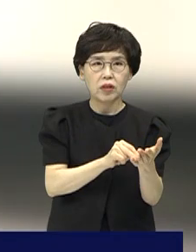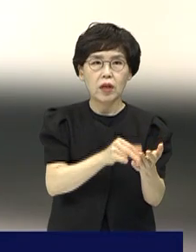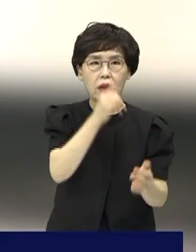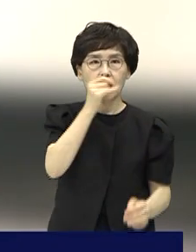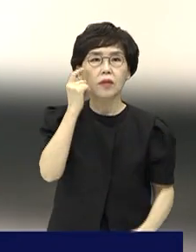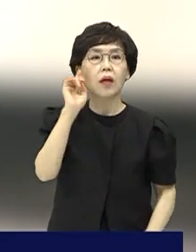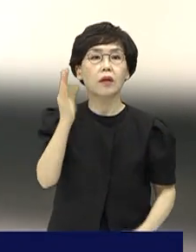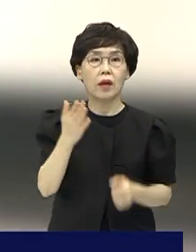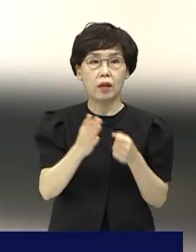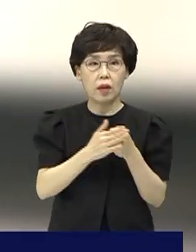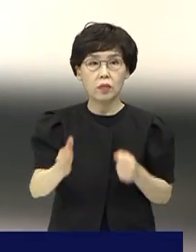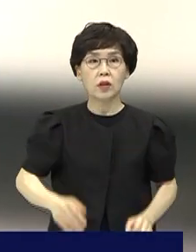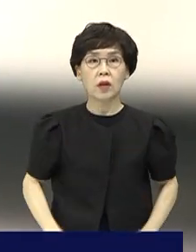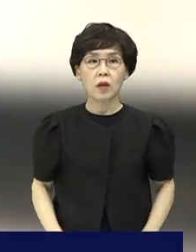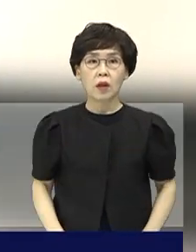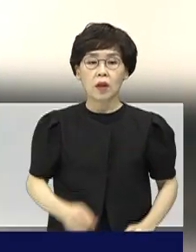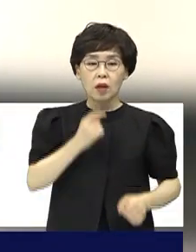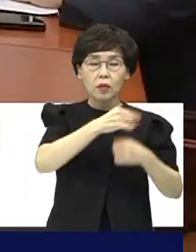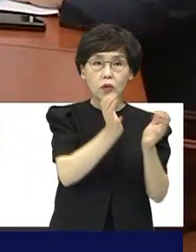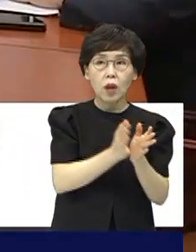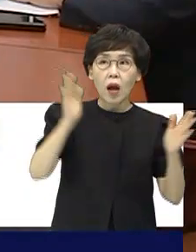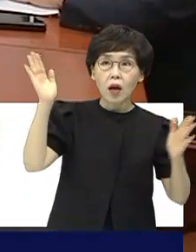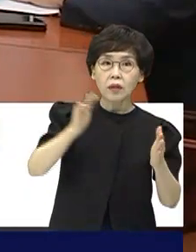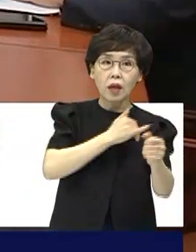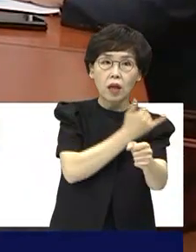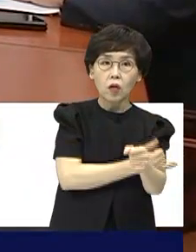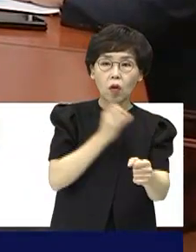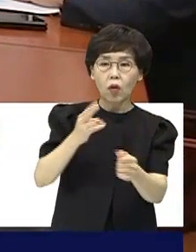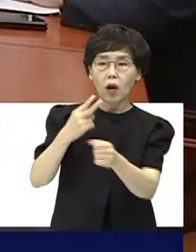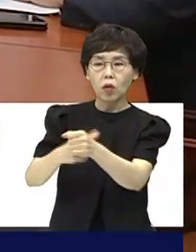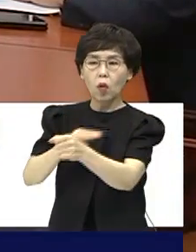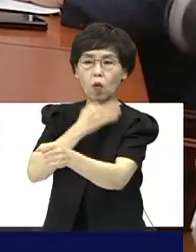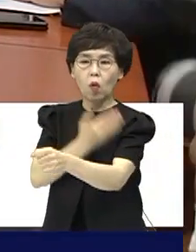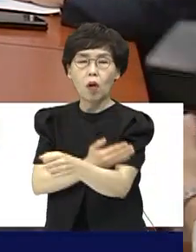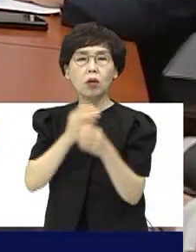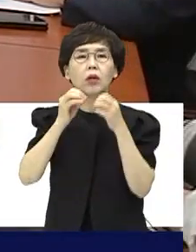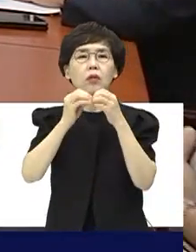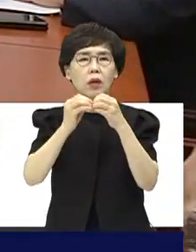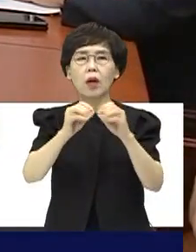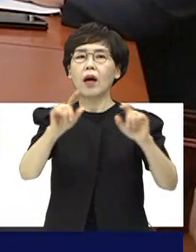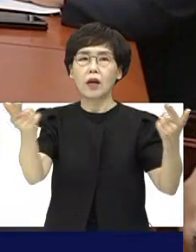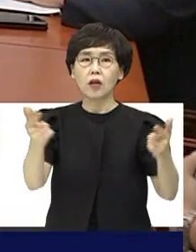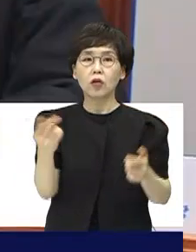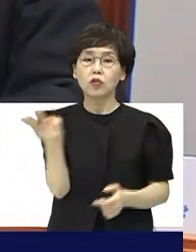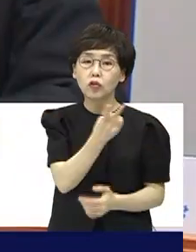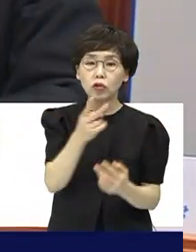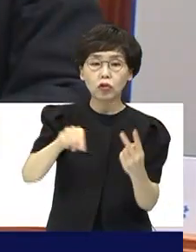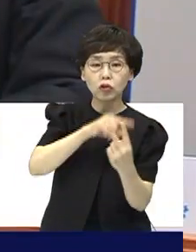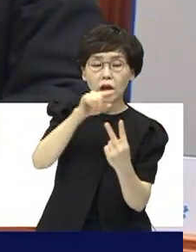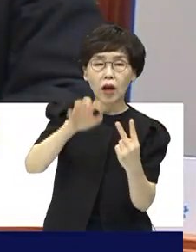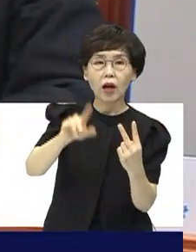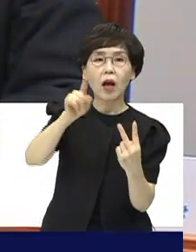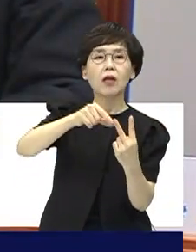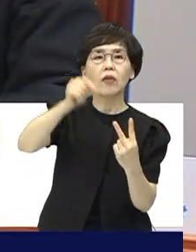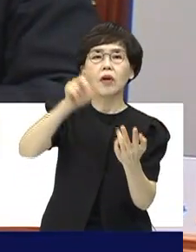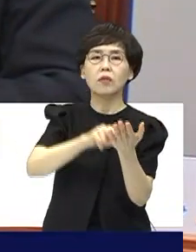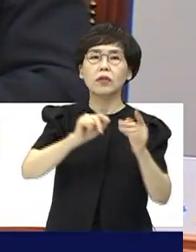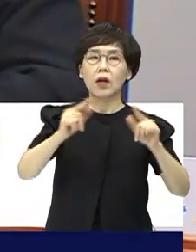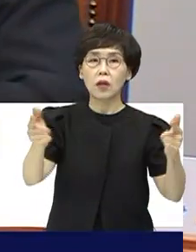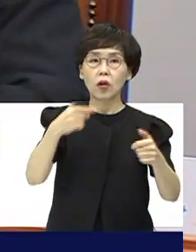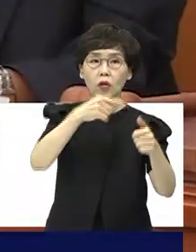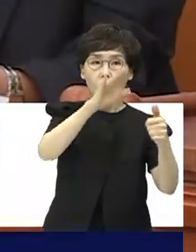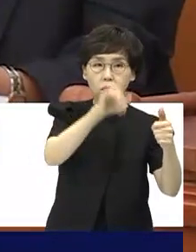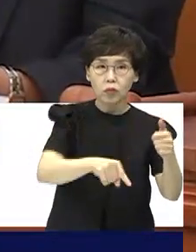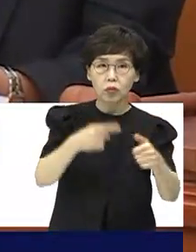것으로 풀이됩니다. 민주당은 학생 인권과 교권은 상충하는 것도 아니고 양자택일의 문제도 아니라며